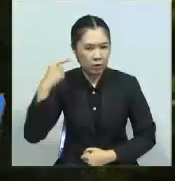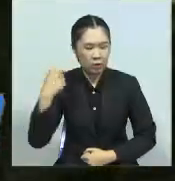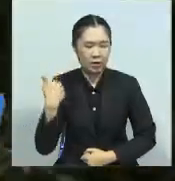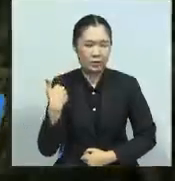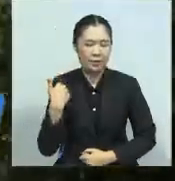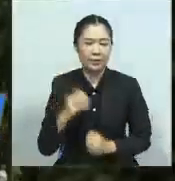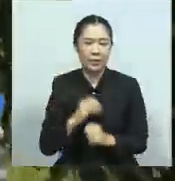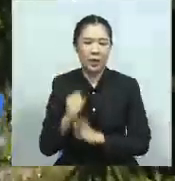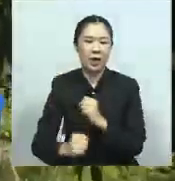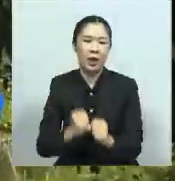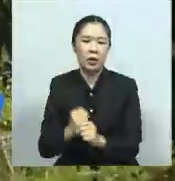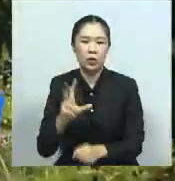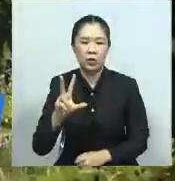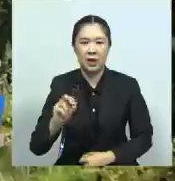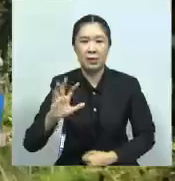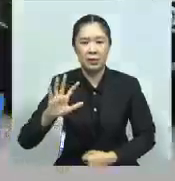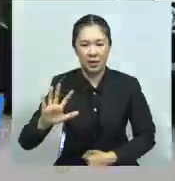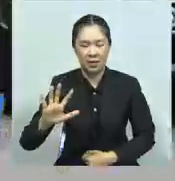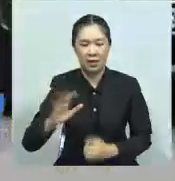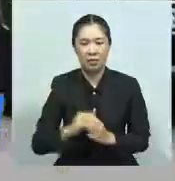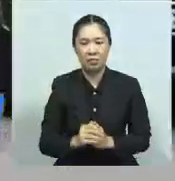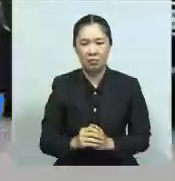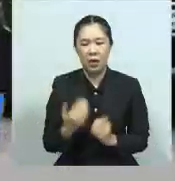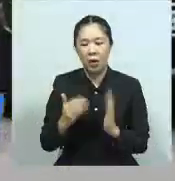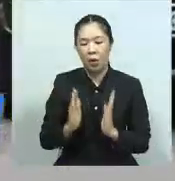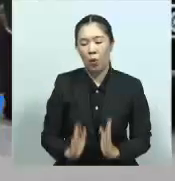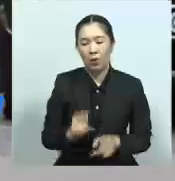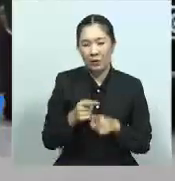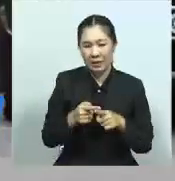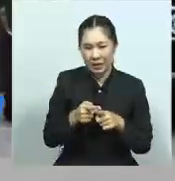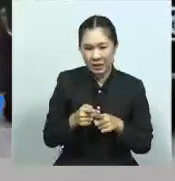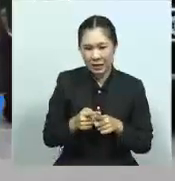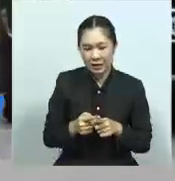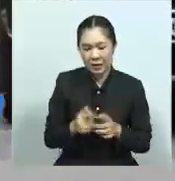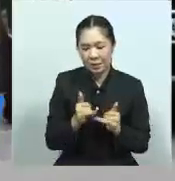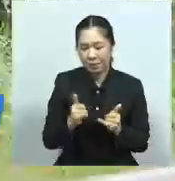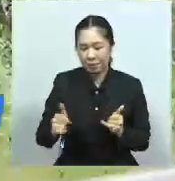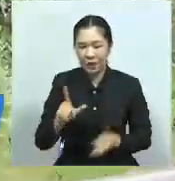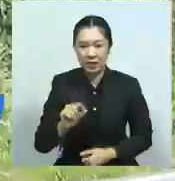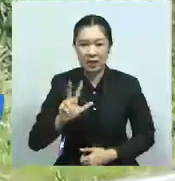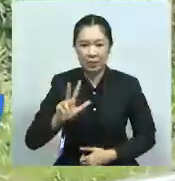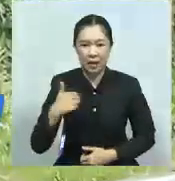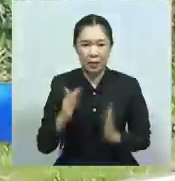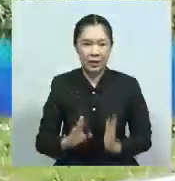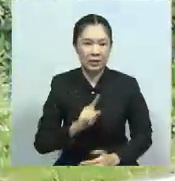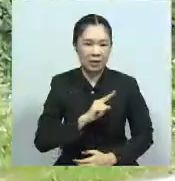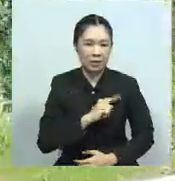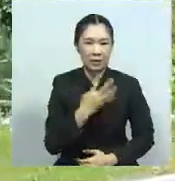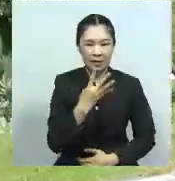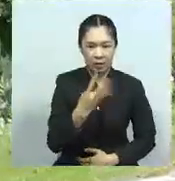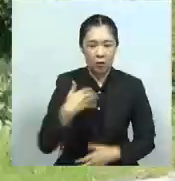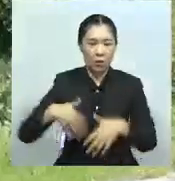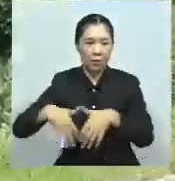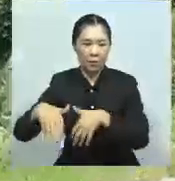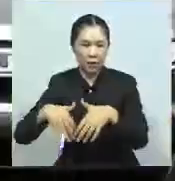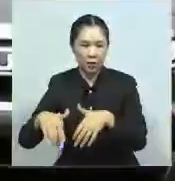ายอแซอายุ35ปีแล้วก็มีผู้ได้รับบาดเจ็บเนี่ย23คนเป็นเจ้าหน้าที่4คนนะคะแล้วก็ประชาชน